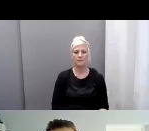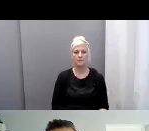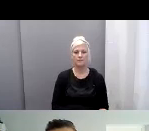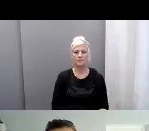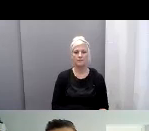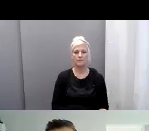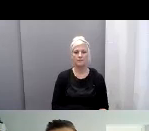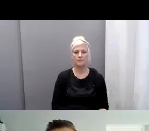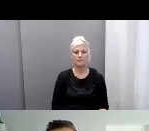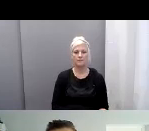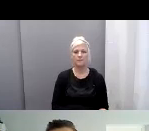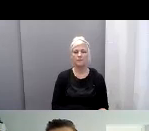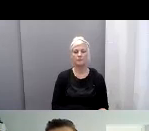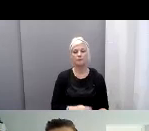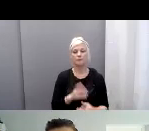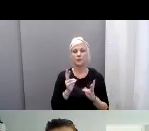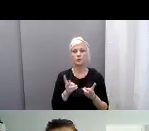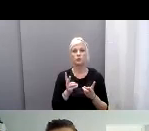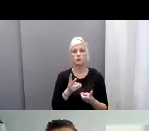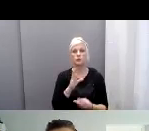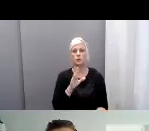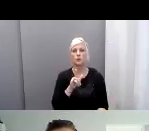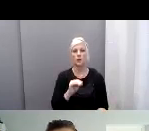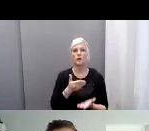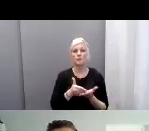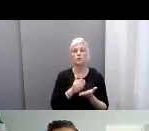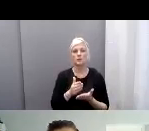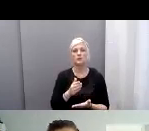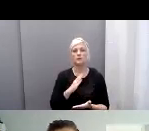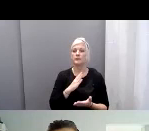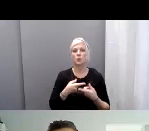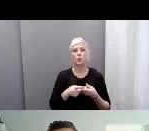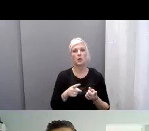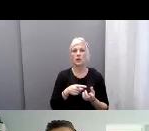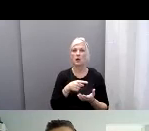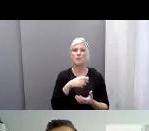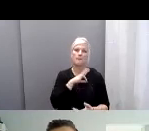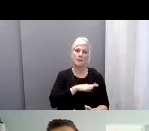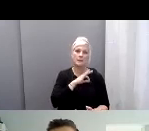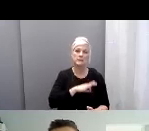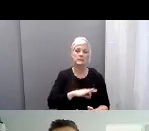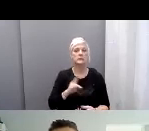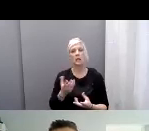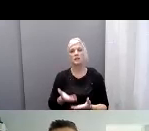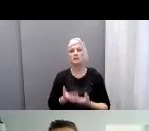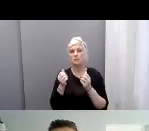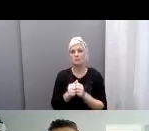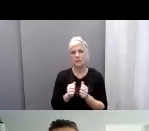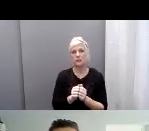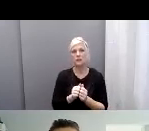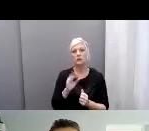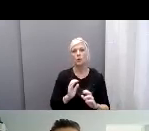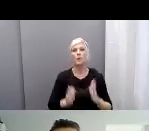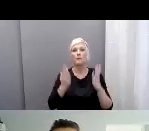Ja, och sen är det också en del som använder olika typer av mediciner eller hjälpmedel. Och där de upplever att